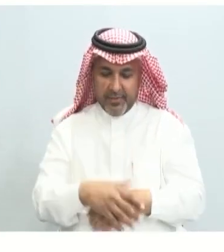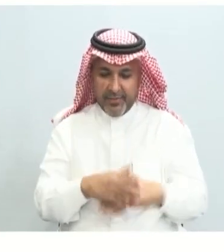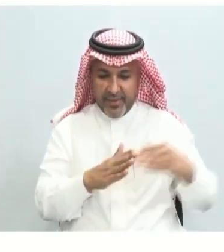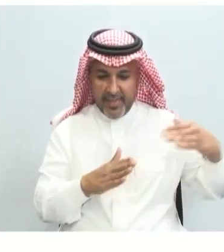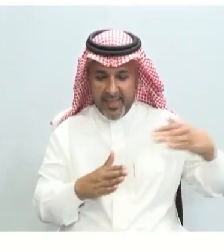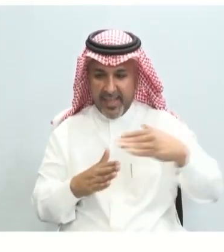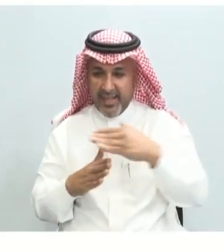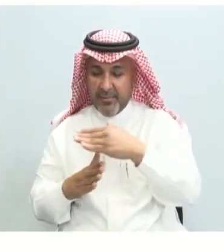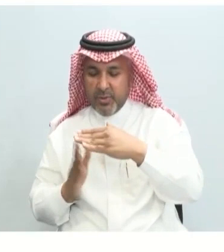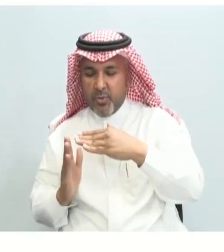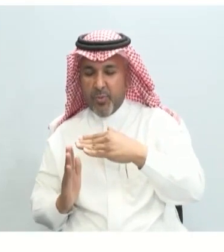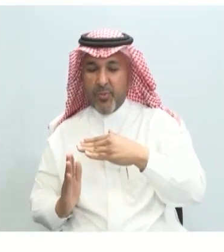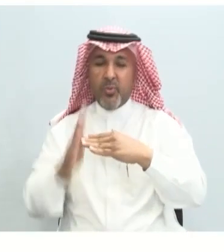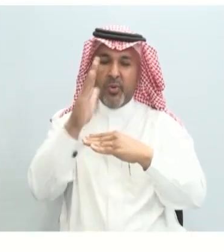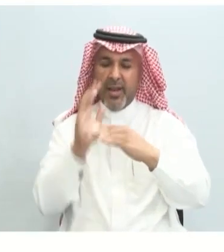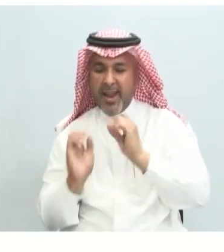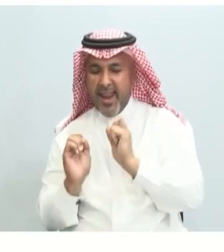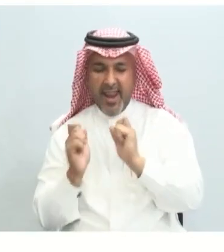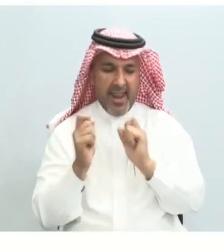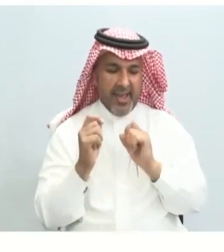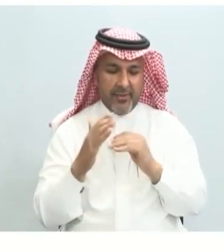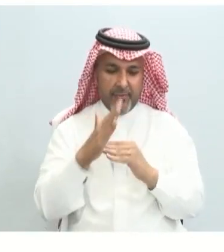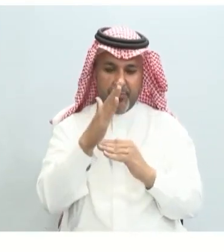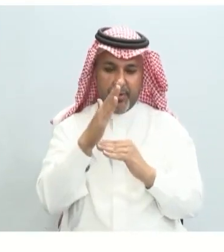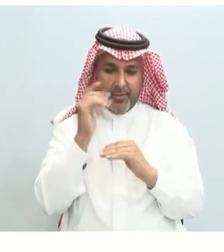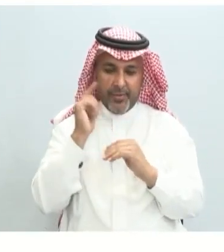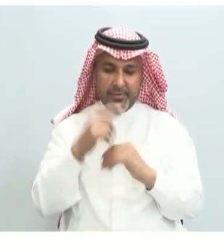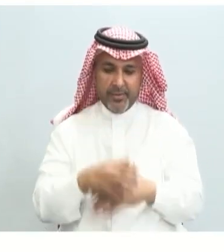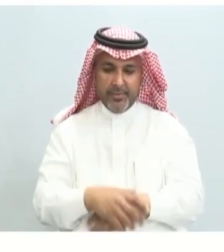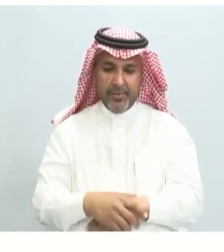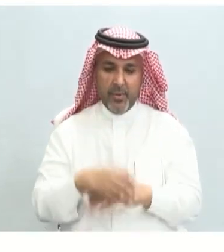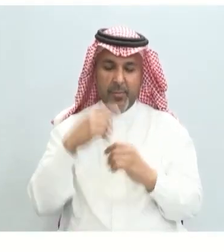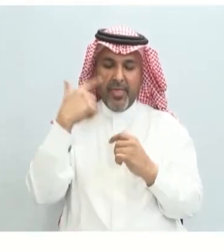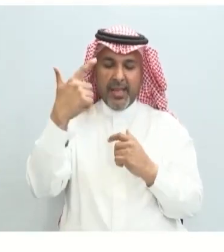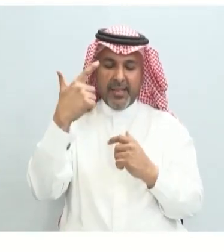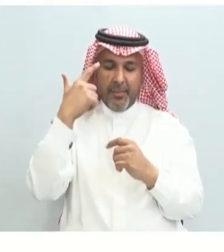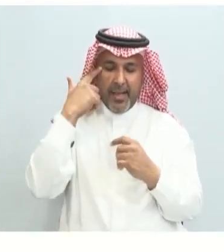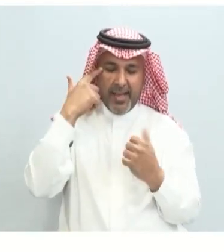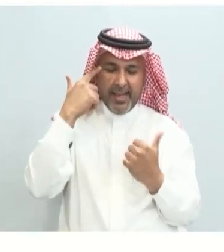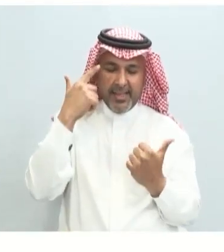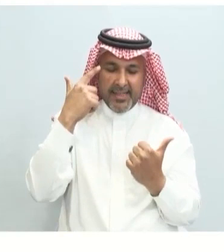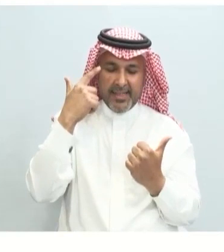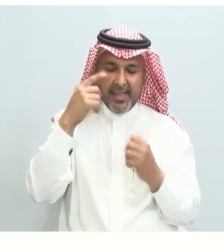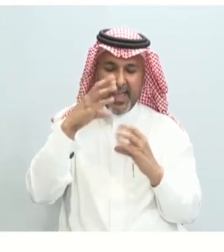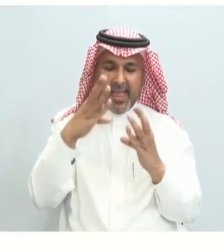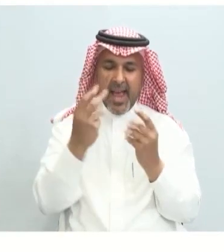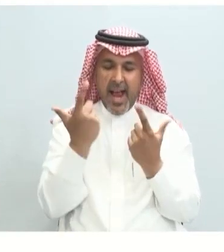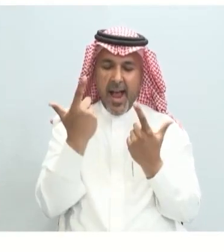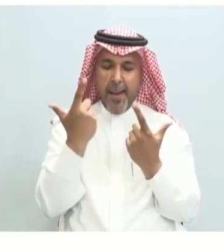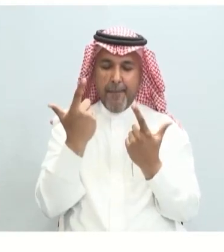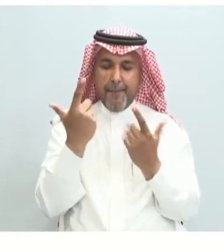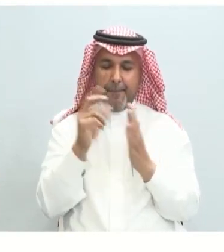79 درجه بهذا الشكل وركض مسافه 7 ك م المطلوب مني اني